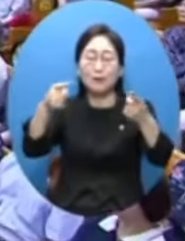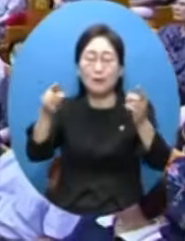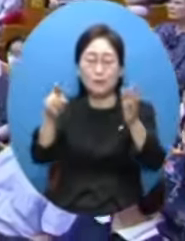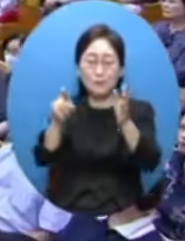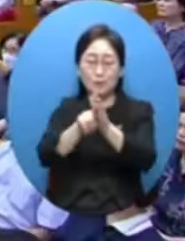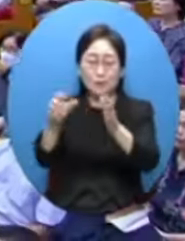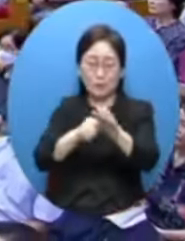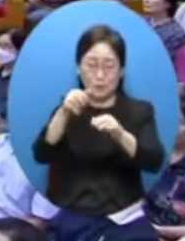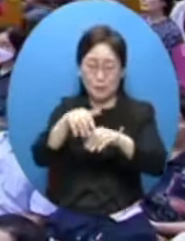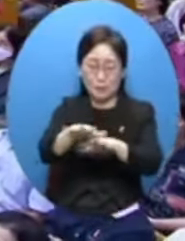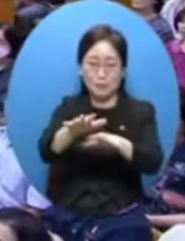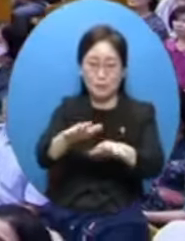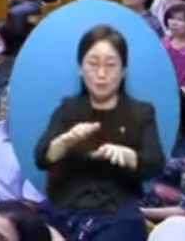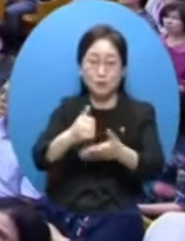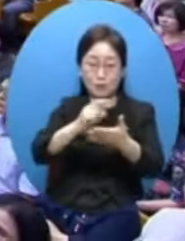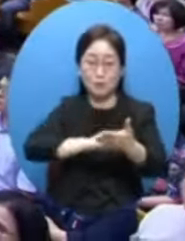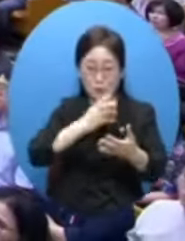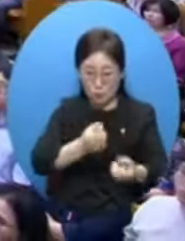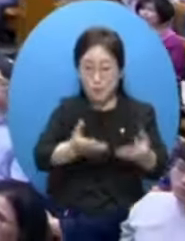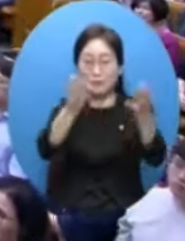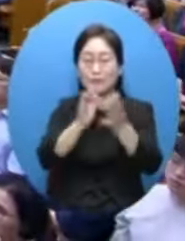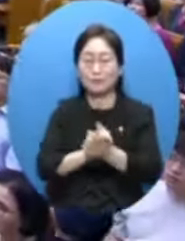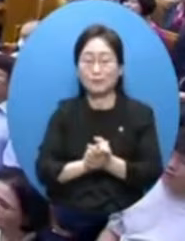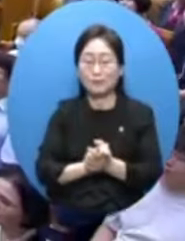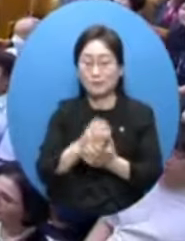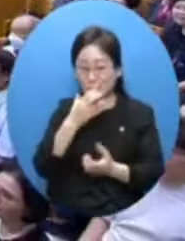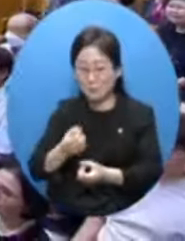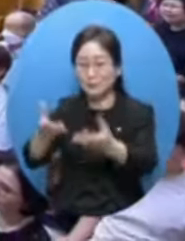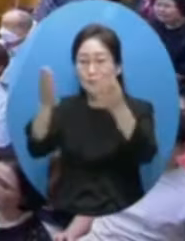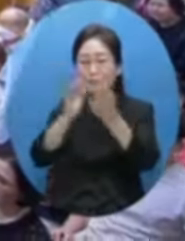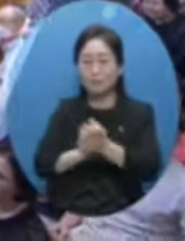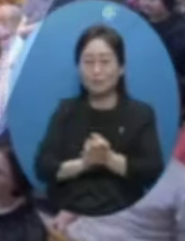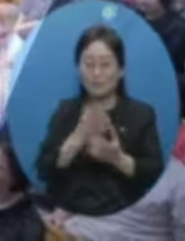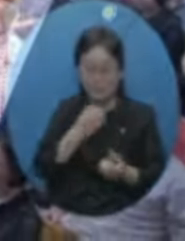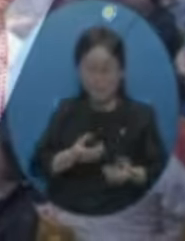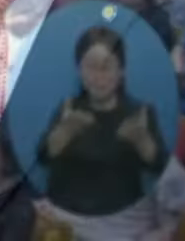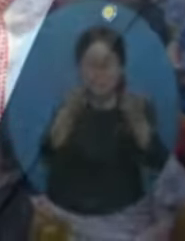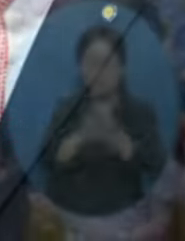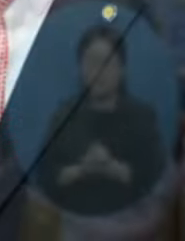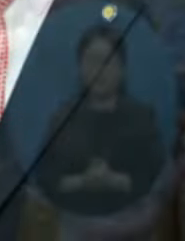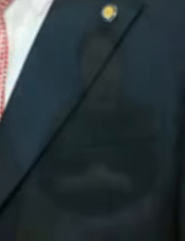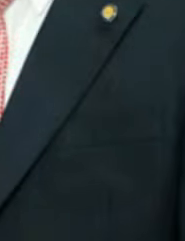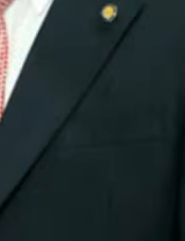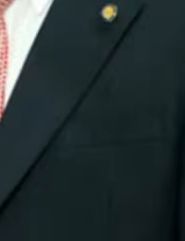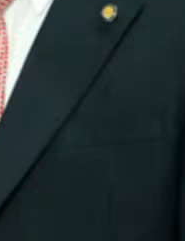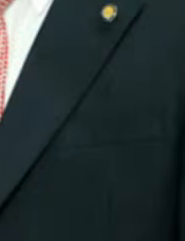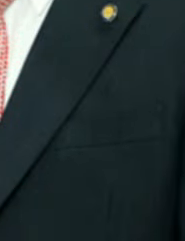여러분 모두가 되시기를 주님의 이름으로 축원합니다. 축원합니다. 축원합니다. 축원합니다.